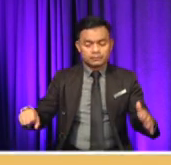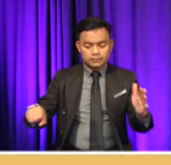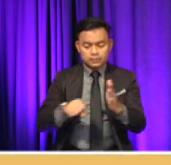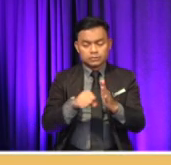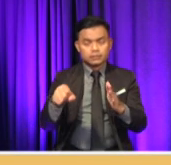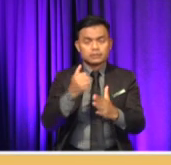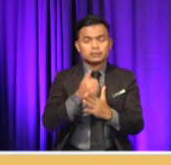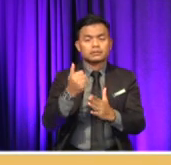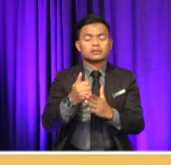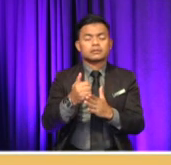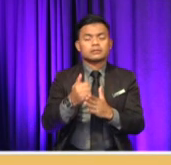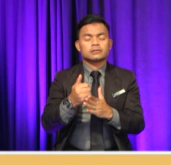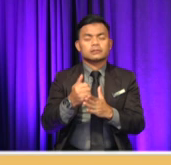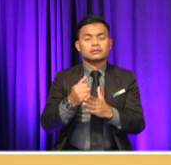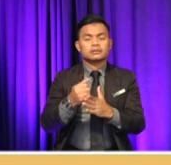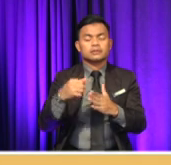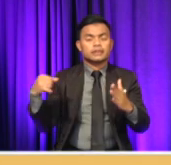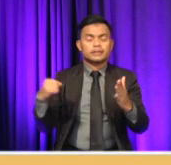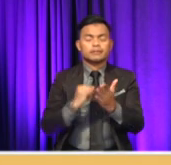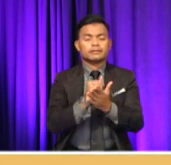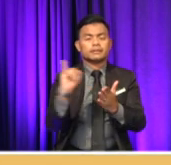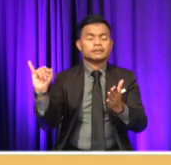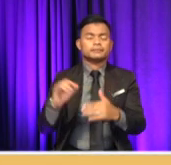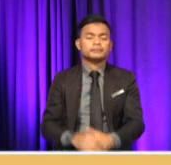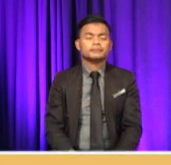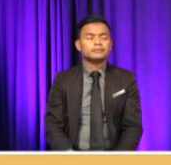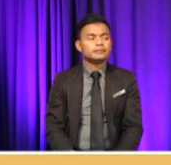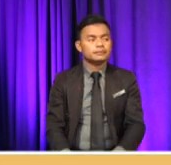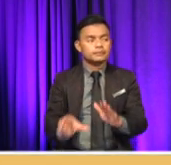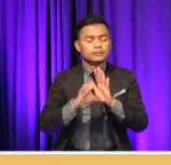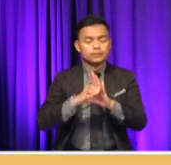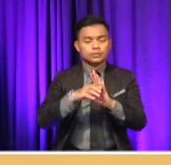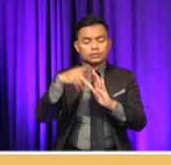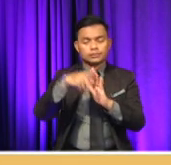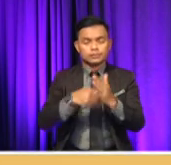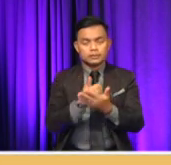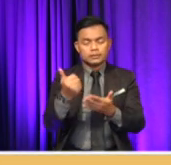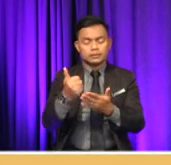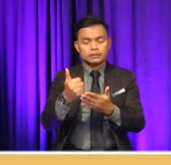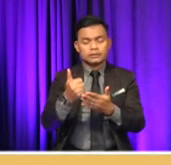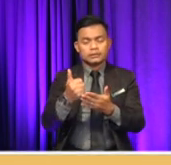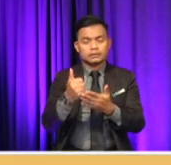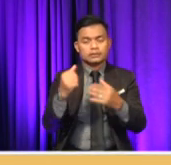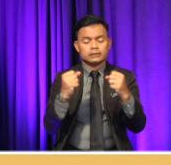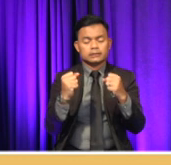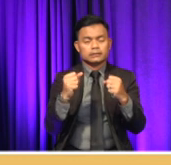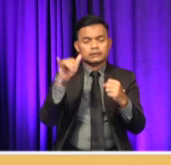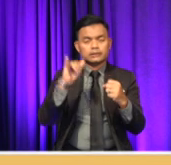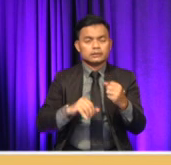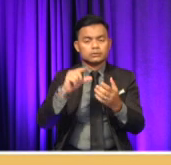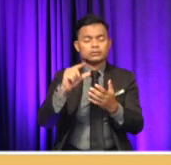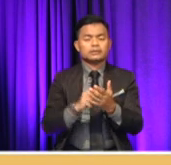Oke ini contoh peralatan elektrik yang menggunakan udara